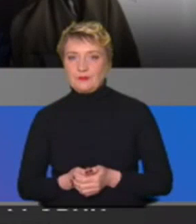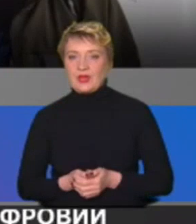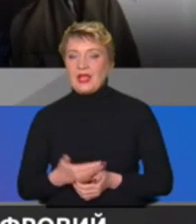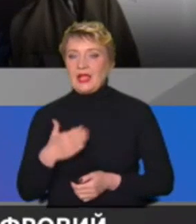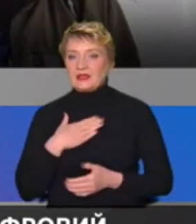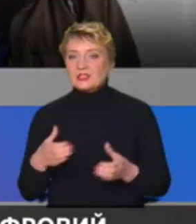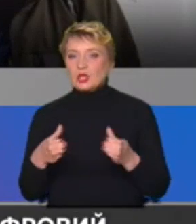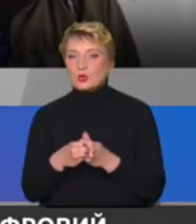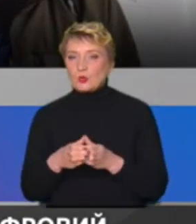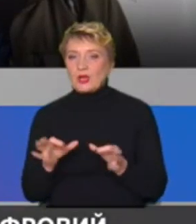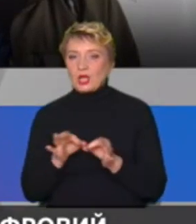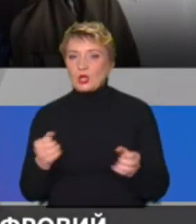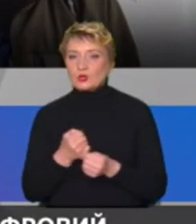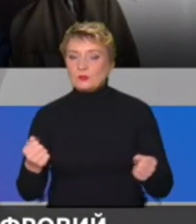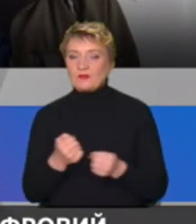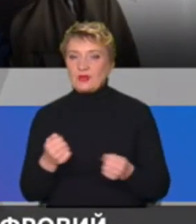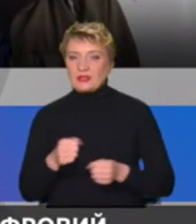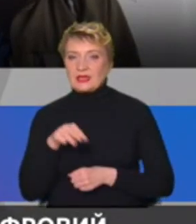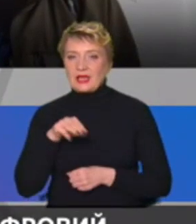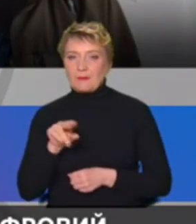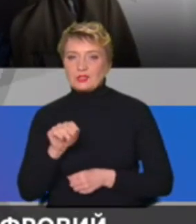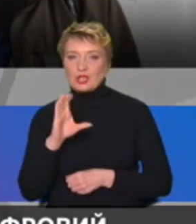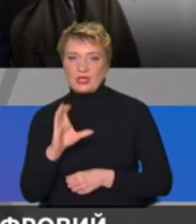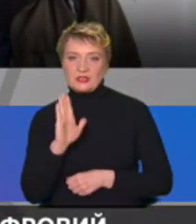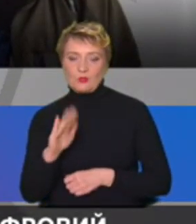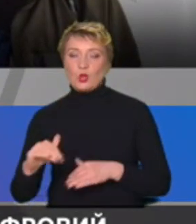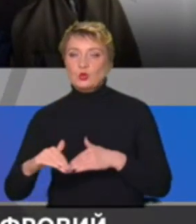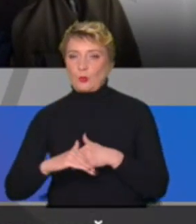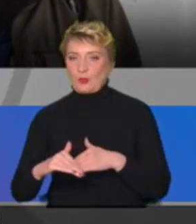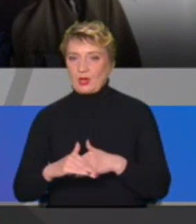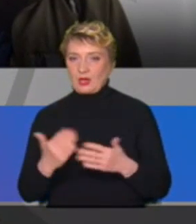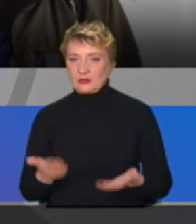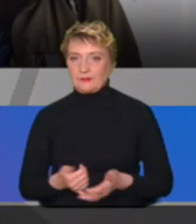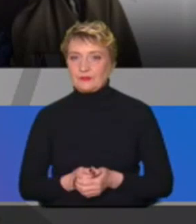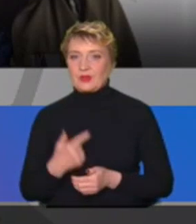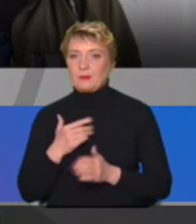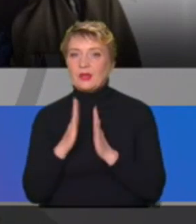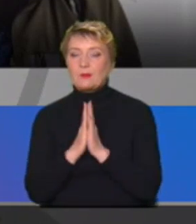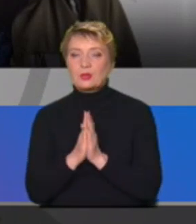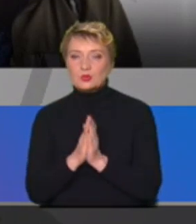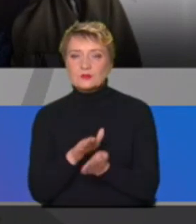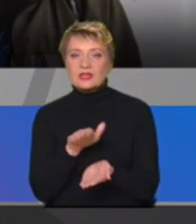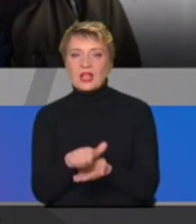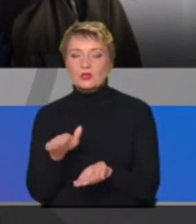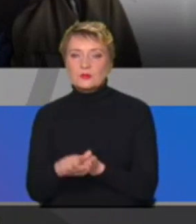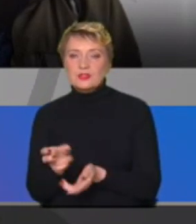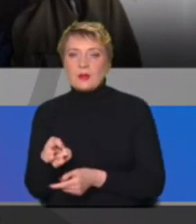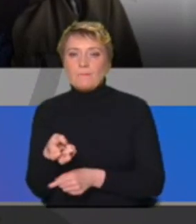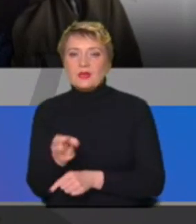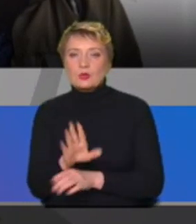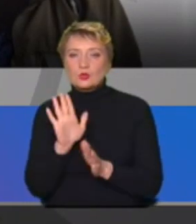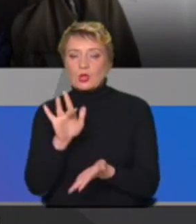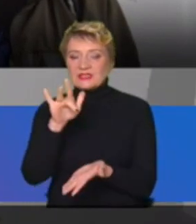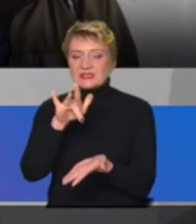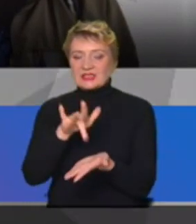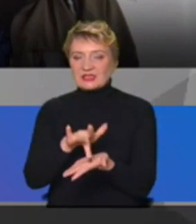група розмінування МЧС, звичайно, буде допомагати. Ми просимо на кладовище заходити тільки з центрального